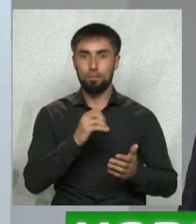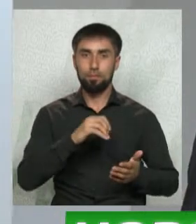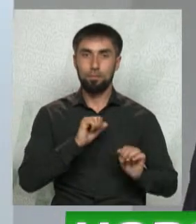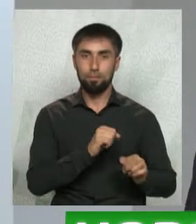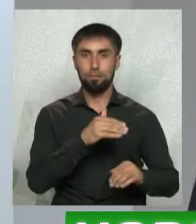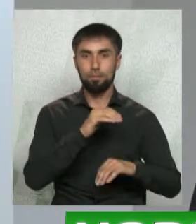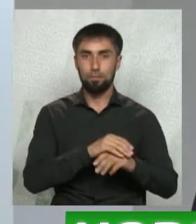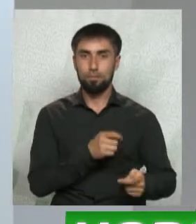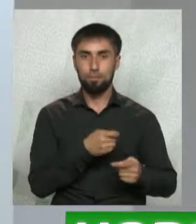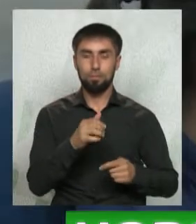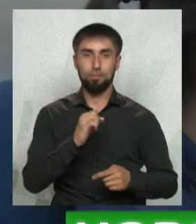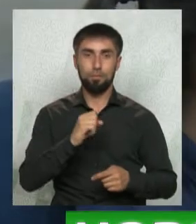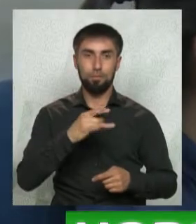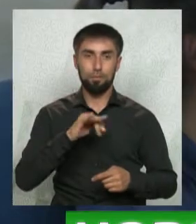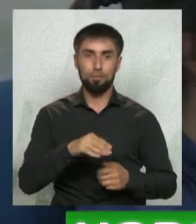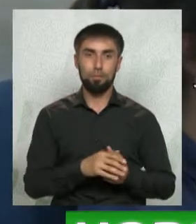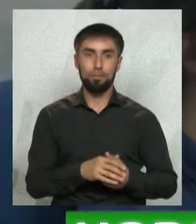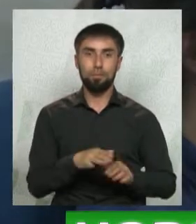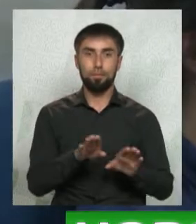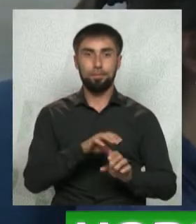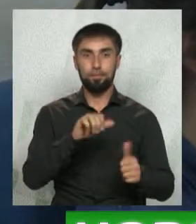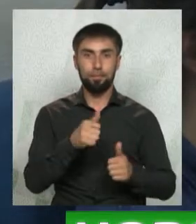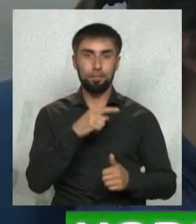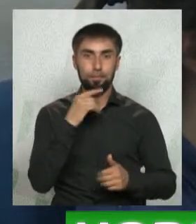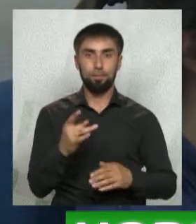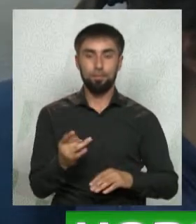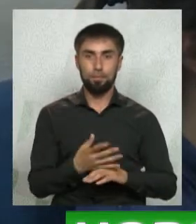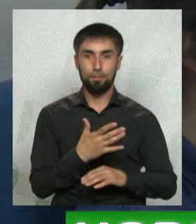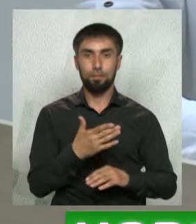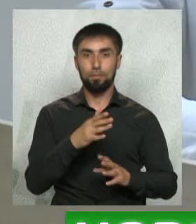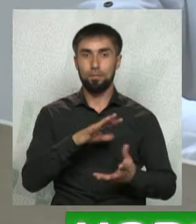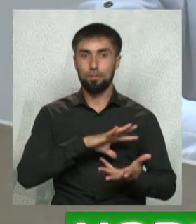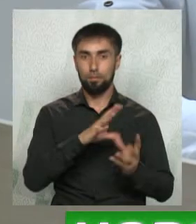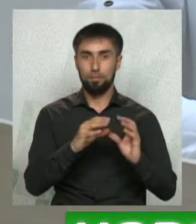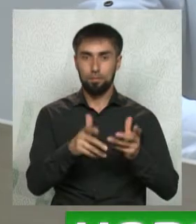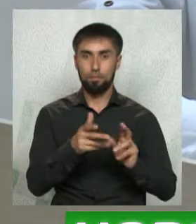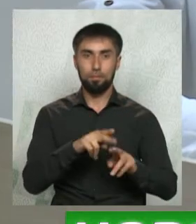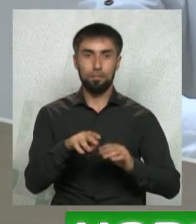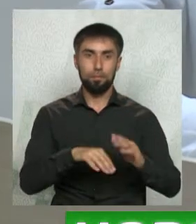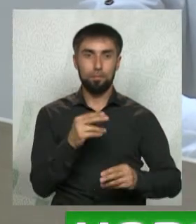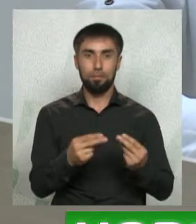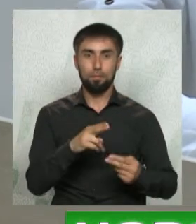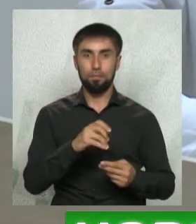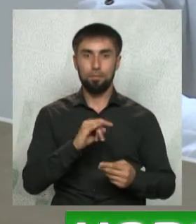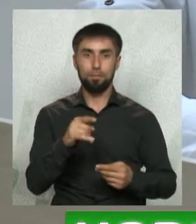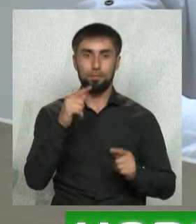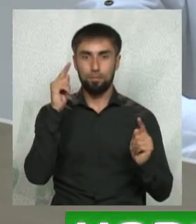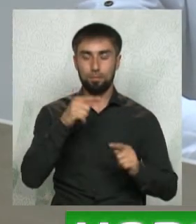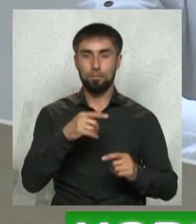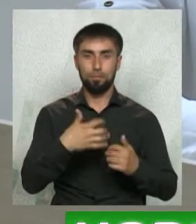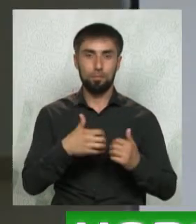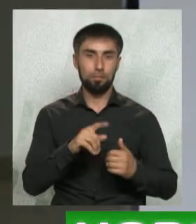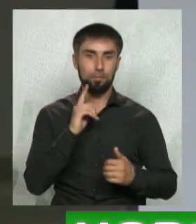какие-то факты, какие-то аргументы. Такой формат в Ингушетии впервые, хотя во всем мире практика игровых дебатов популярна среди